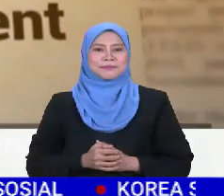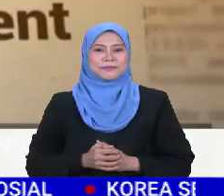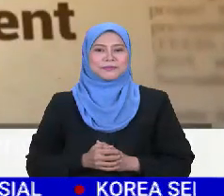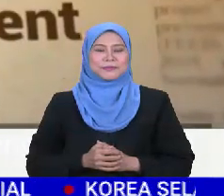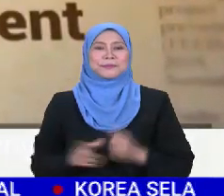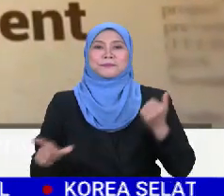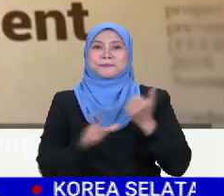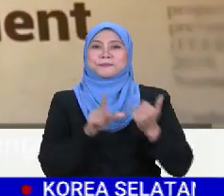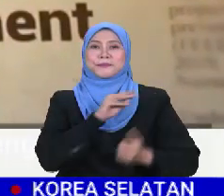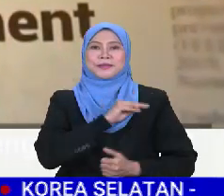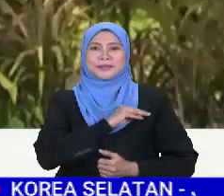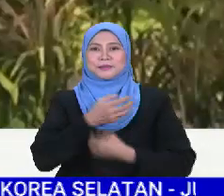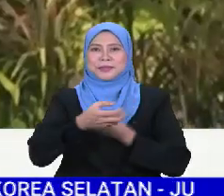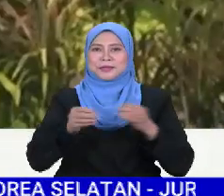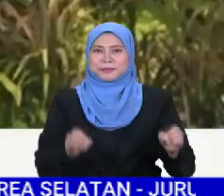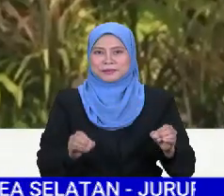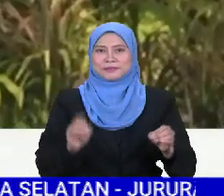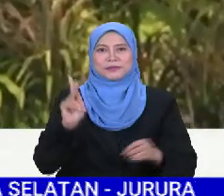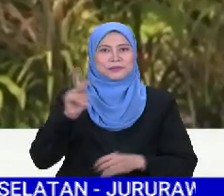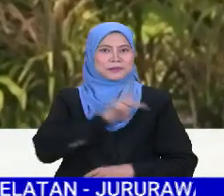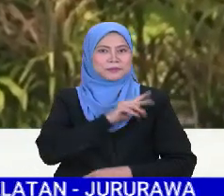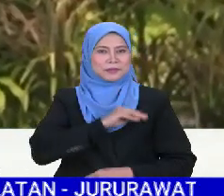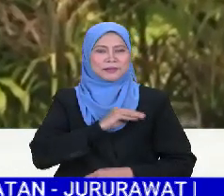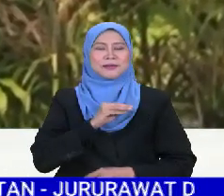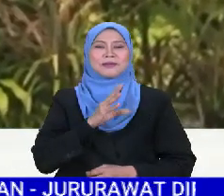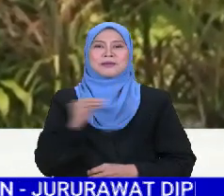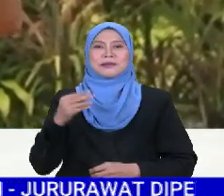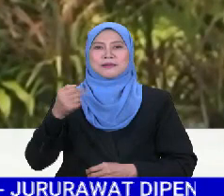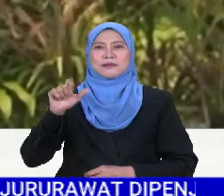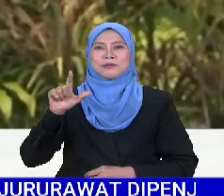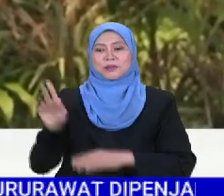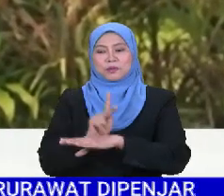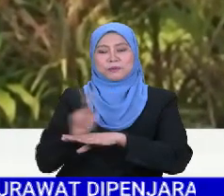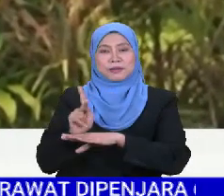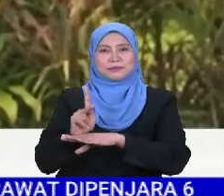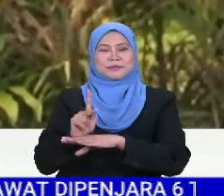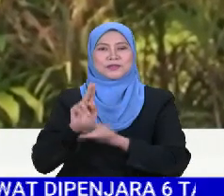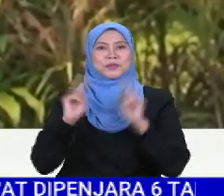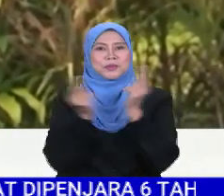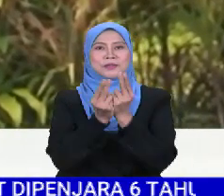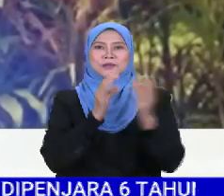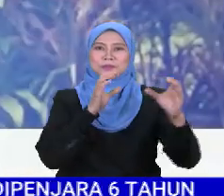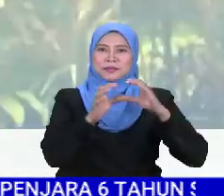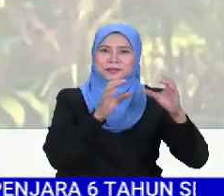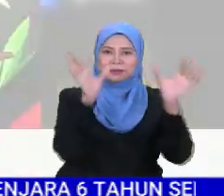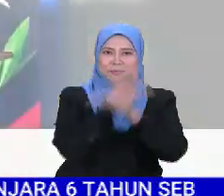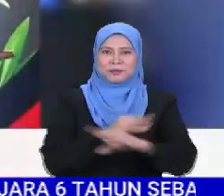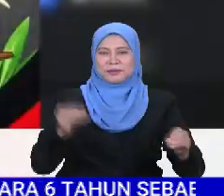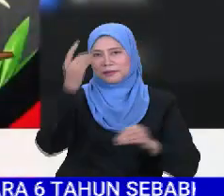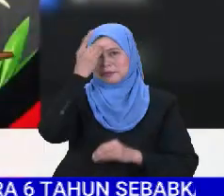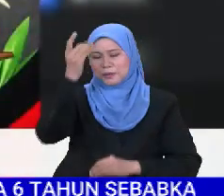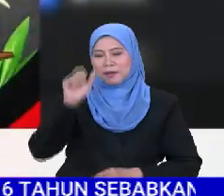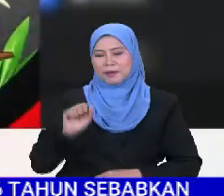pada itu, Timbalan Menteri di Pejabat Premier Sarawak, Hal Ehwal Korporat Penerangan dan Komunikasi Awam Sarawak, Dato'